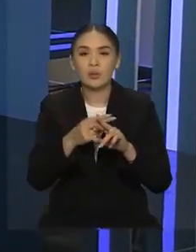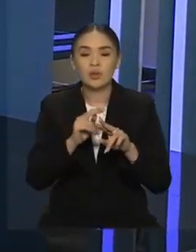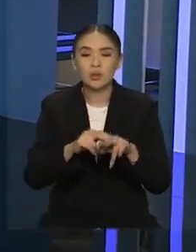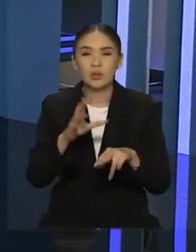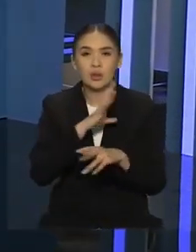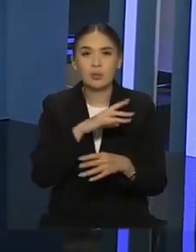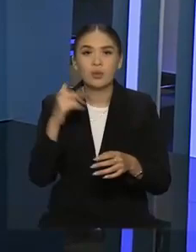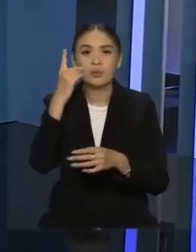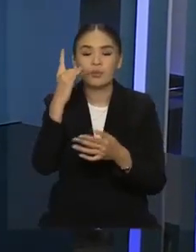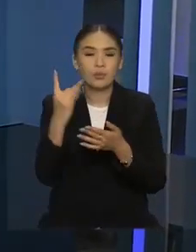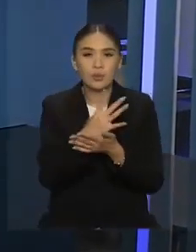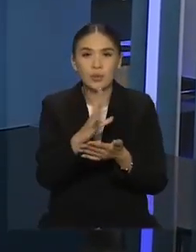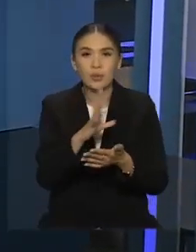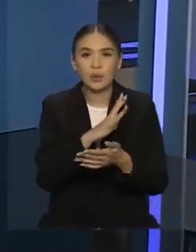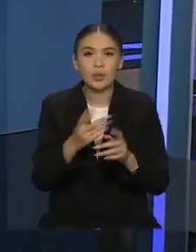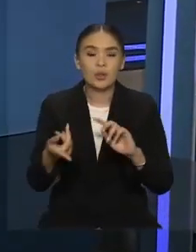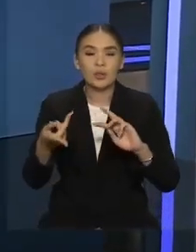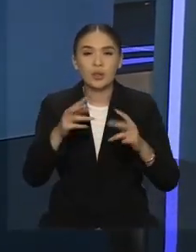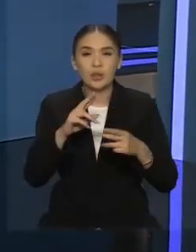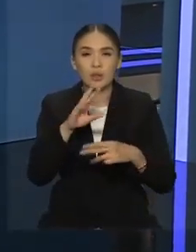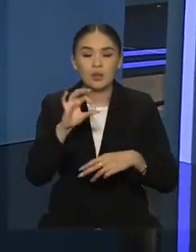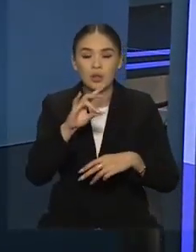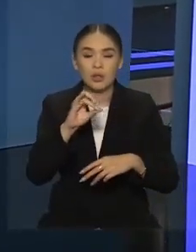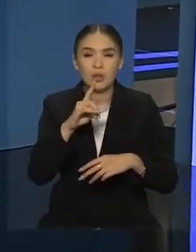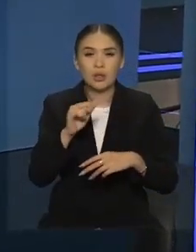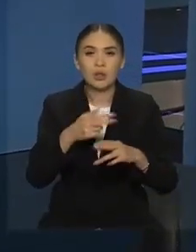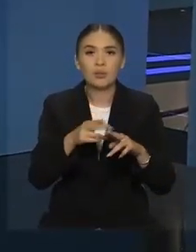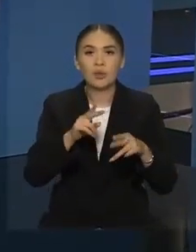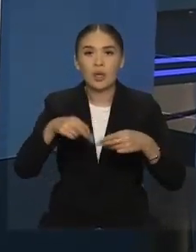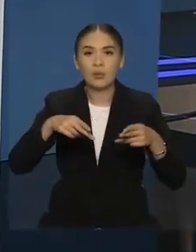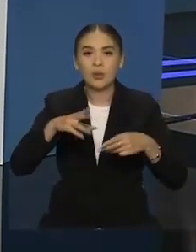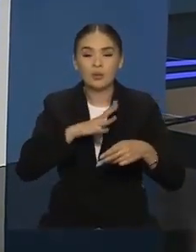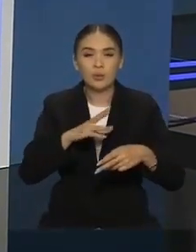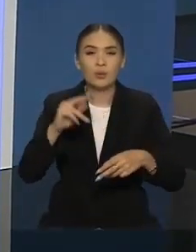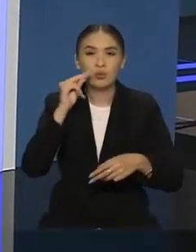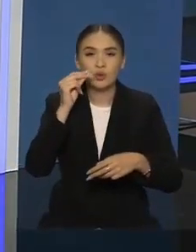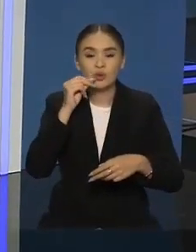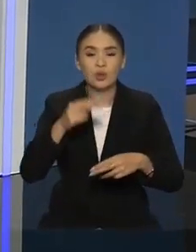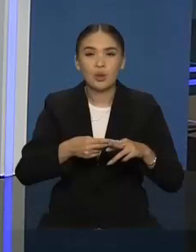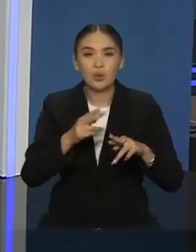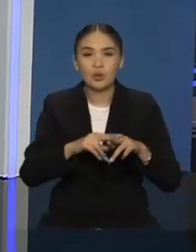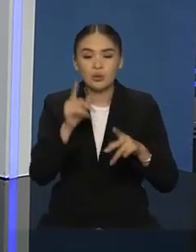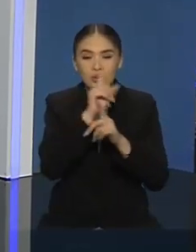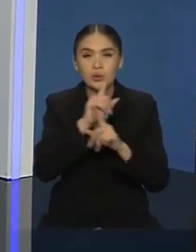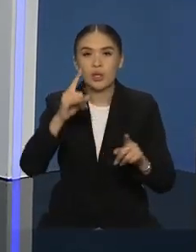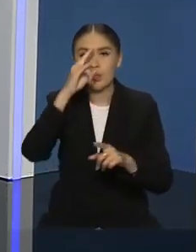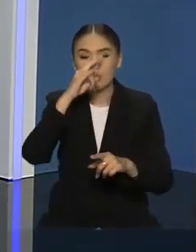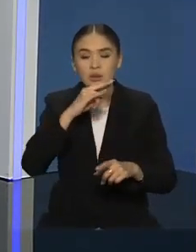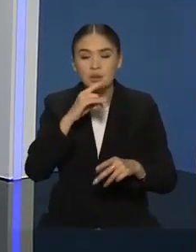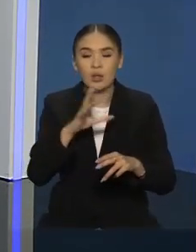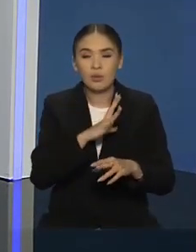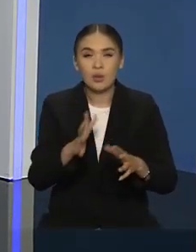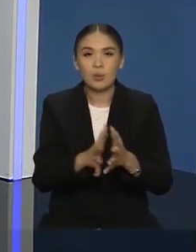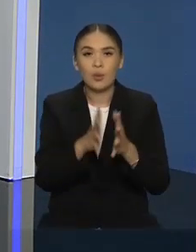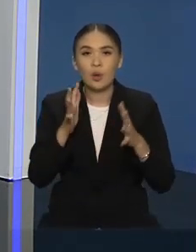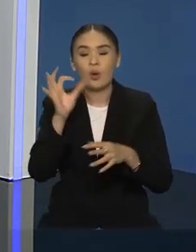провели впервые совместно со столичными коллегами. Оперировали мужчину по уникальной казахстанской технологии. В планах масштабировать